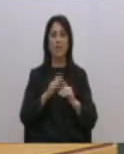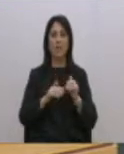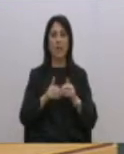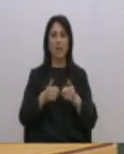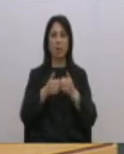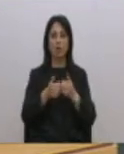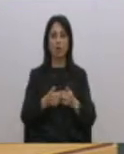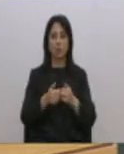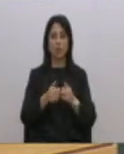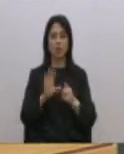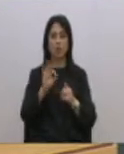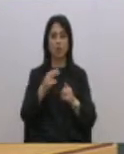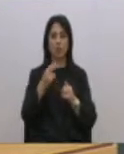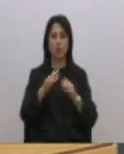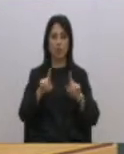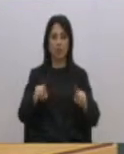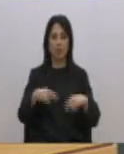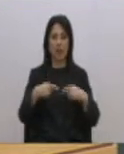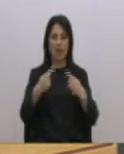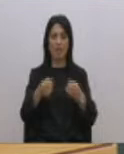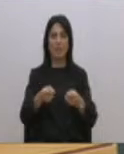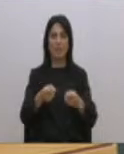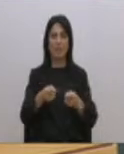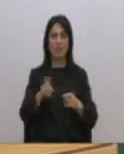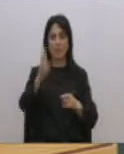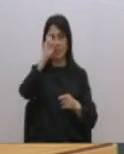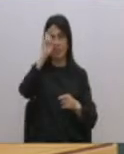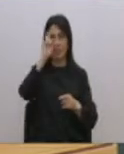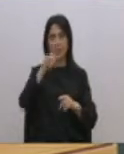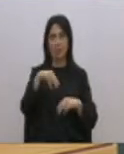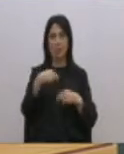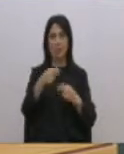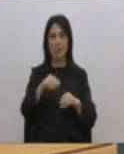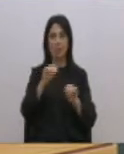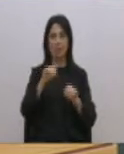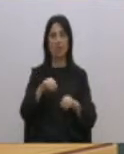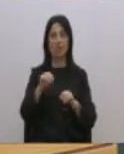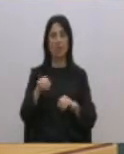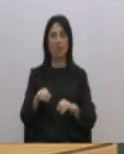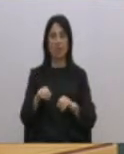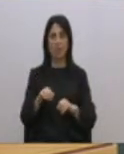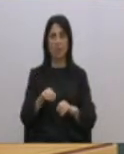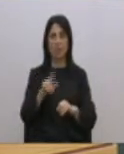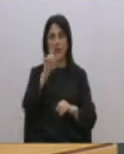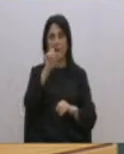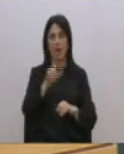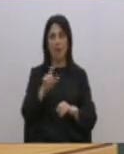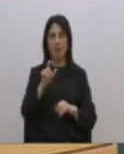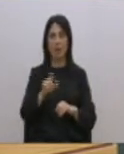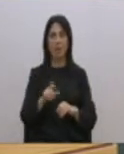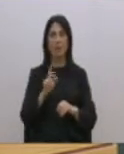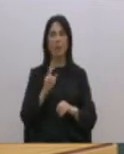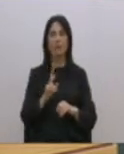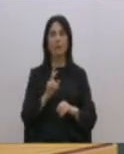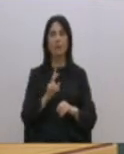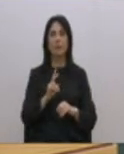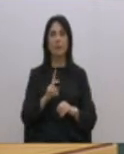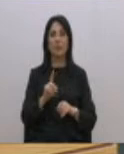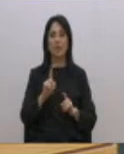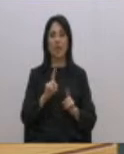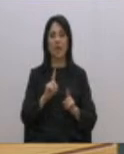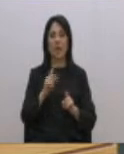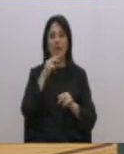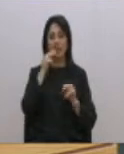უწყობს რესოციალიზაციის პროცესს, როდესაც სახელმწიფო აძლევს შესაძლებლობას ადამიანებს, რომლებიც